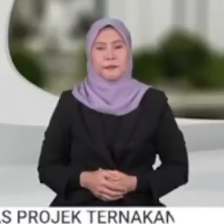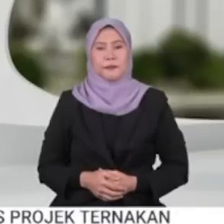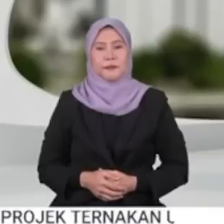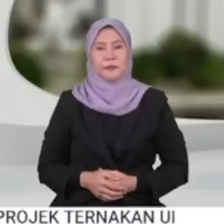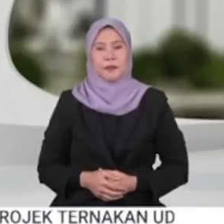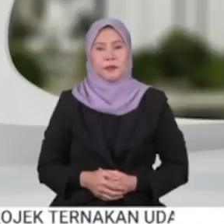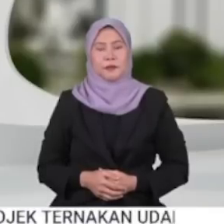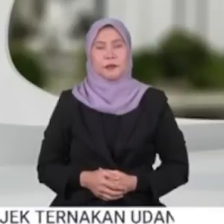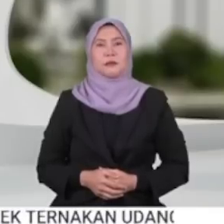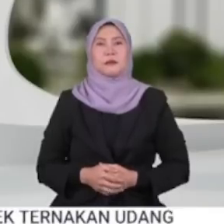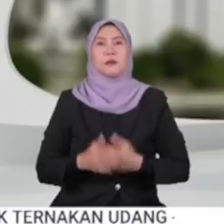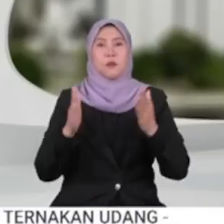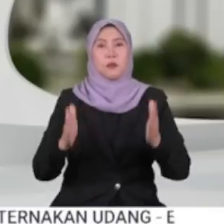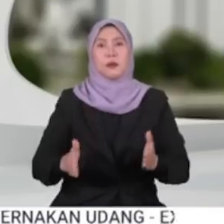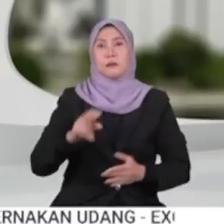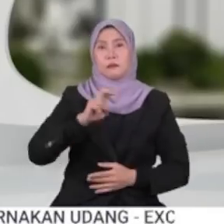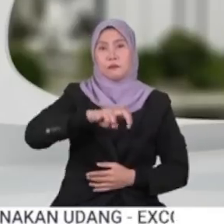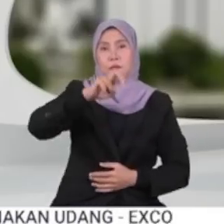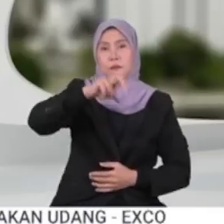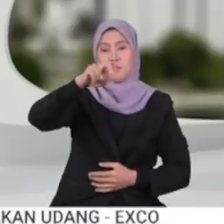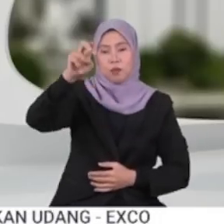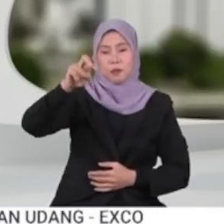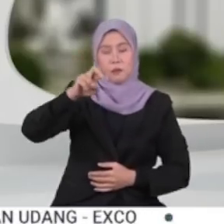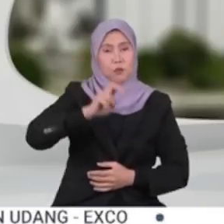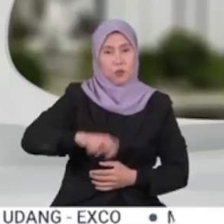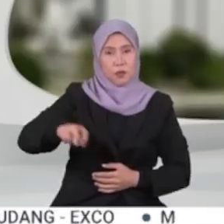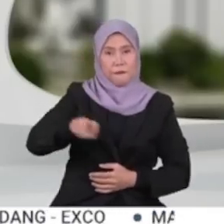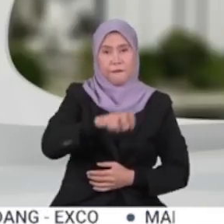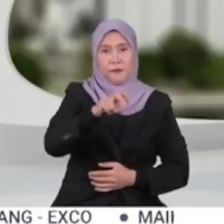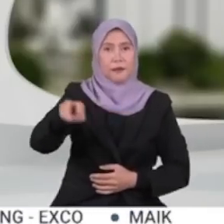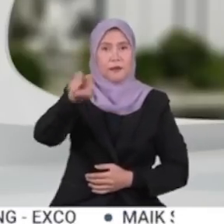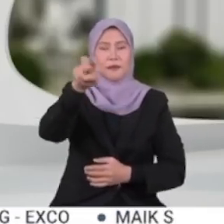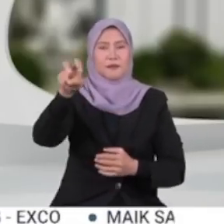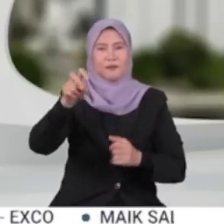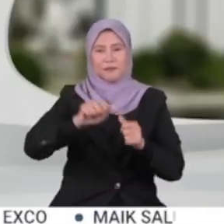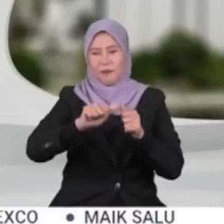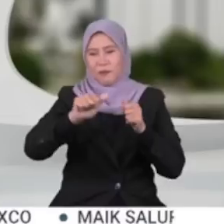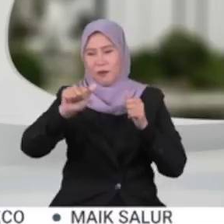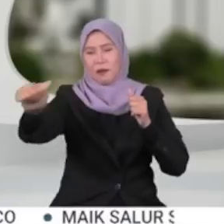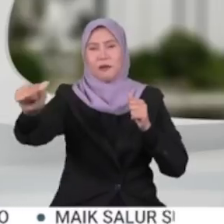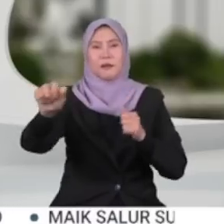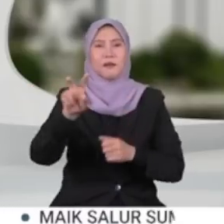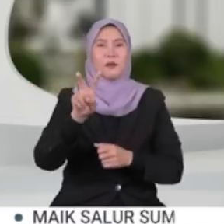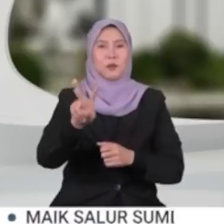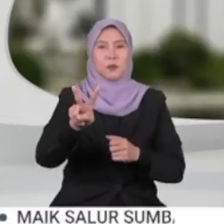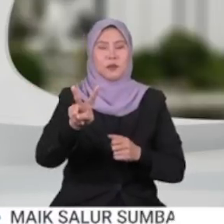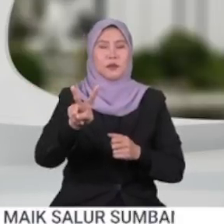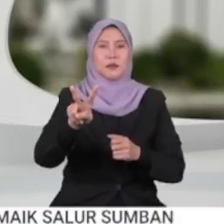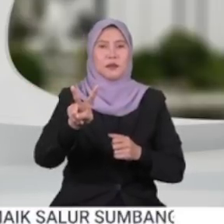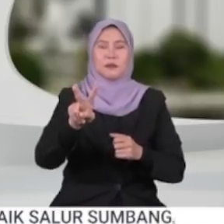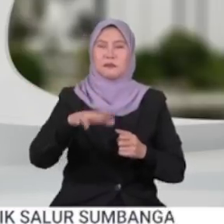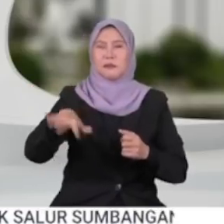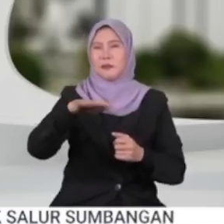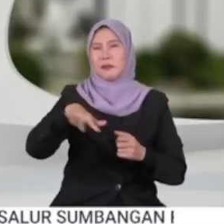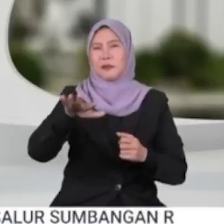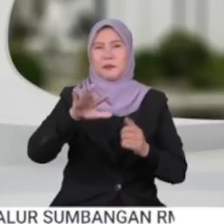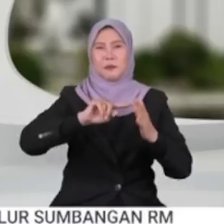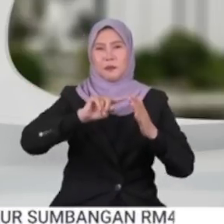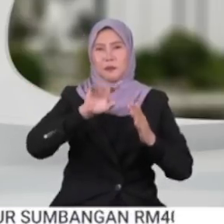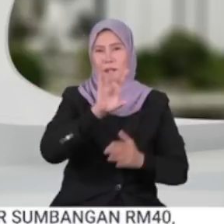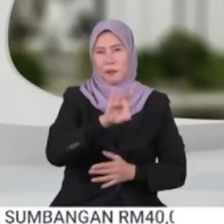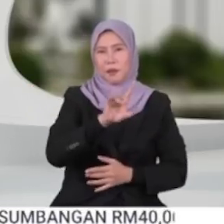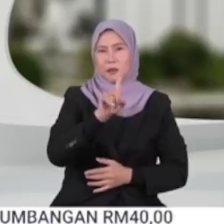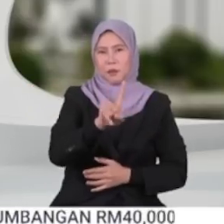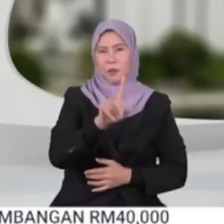Qasar salat bagi orang bermusafir boleh dilakukan bagi mereka yang menempuhi perjalanan melebihi dua marhalah, iaitu pada anggaran bermula